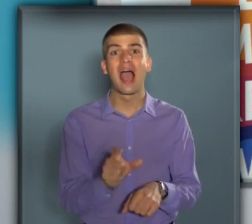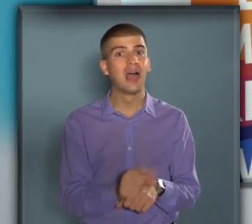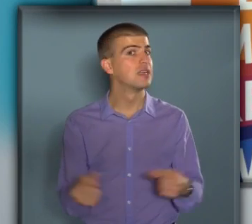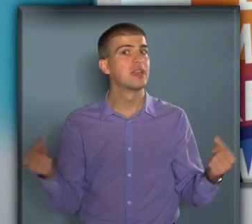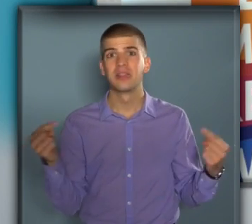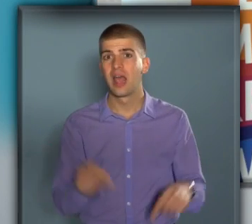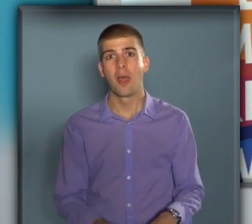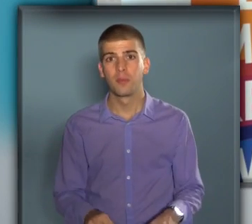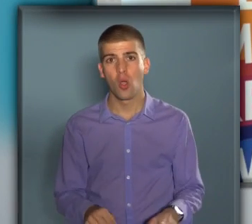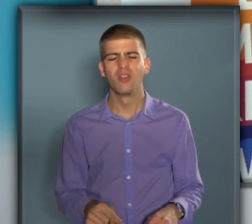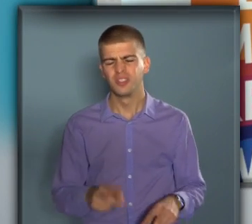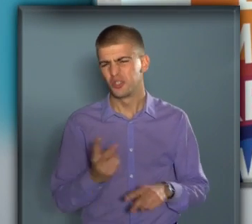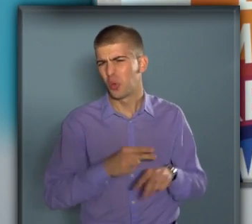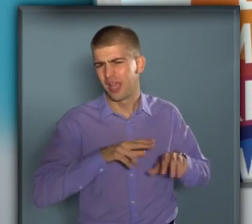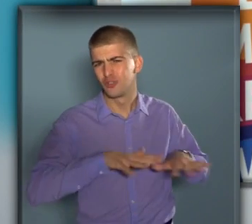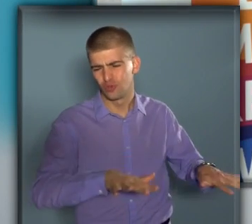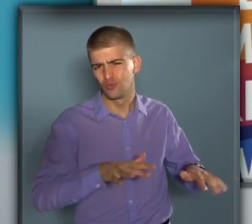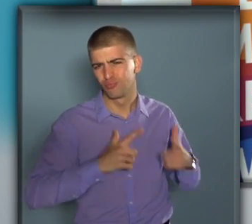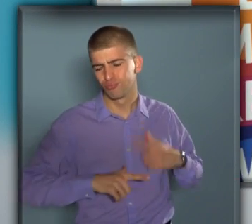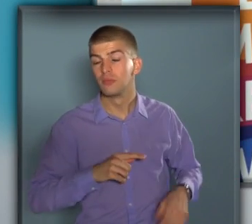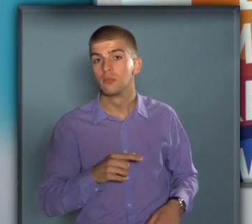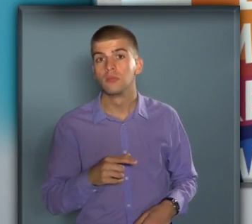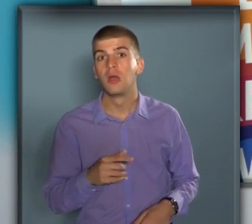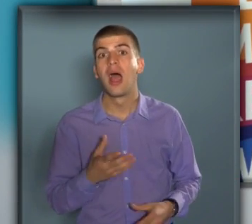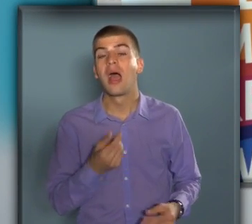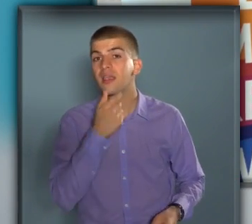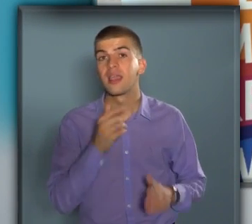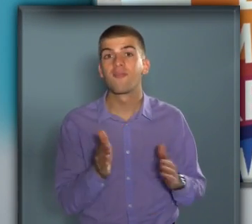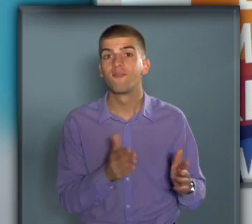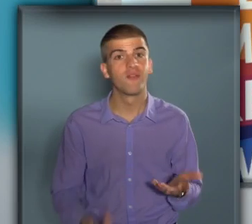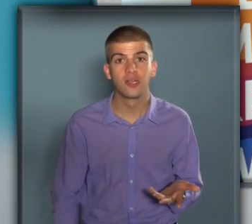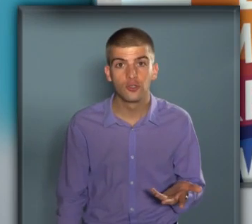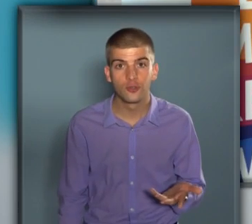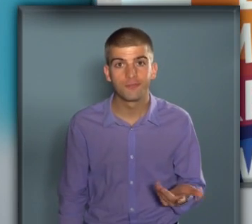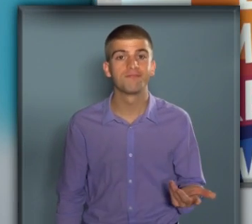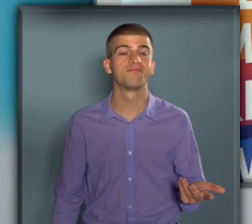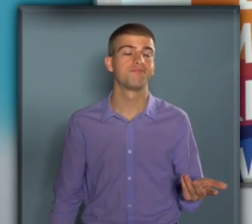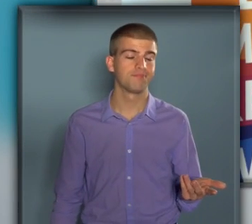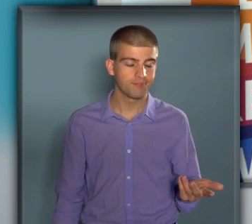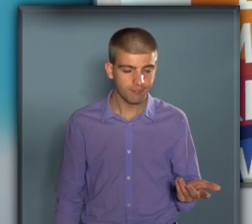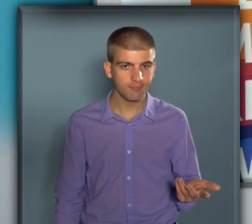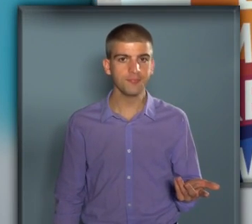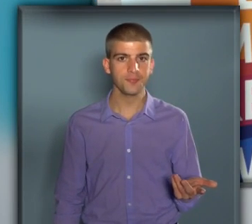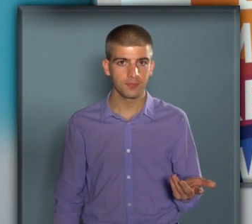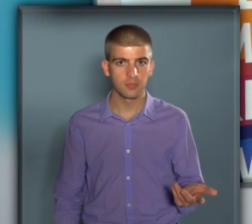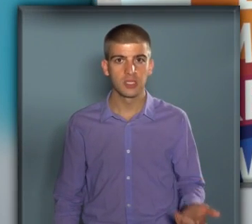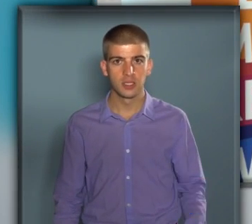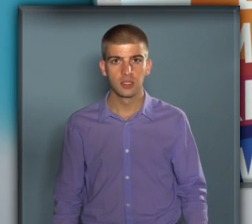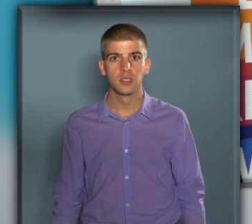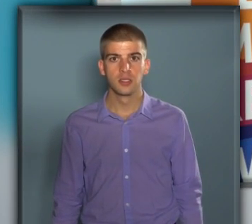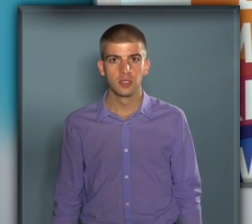ez szerintem jellemző a művelődési házakra, nem csak nálunk, hogy a